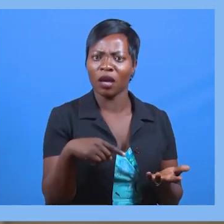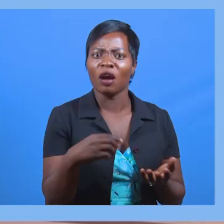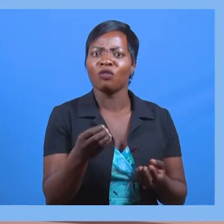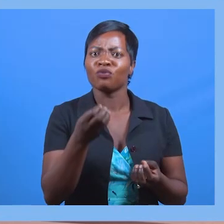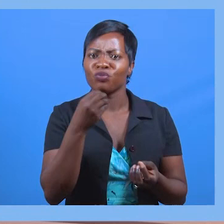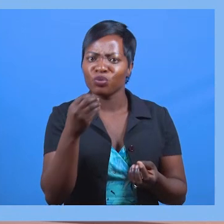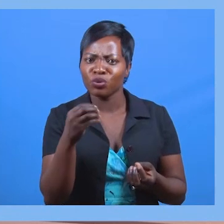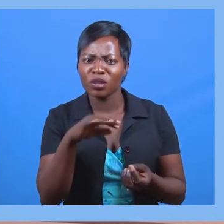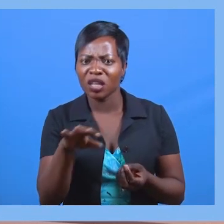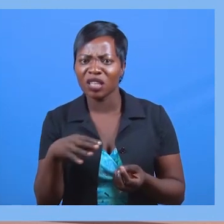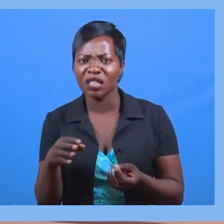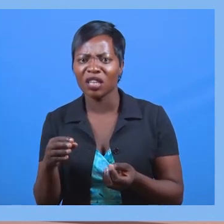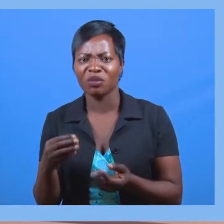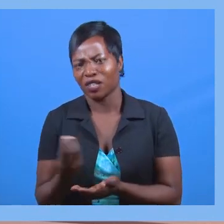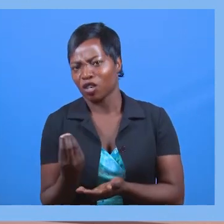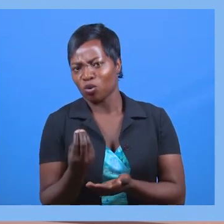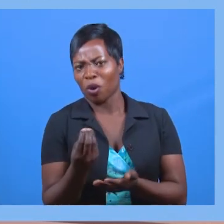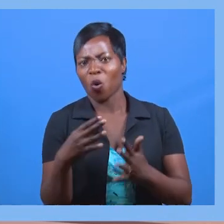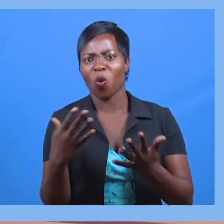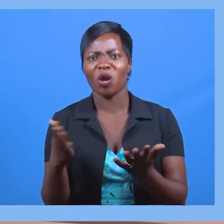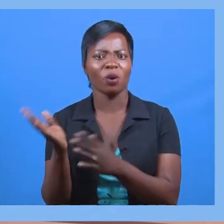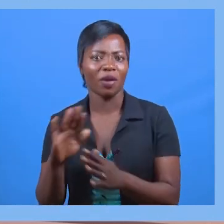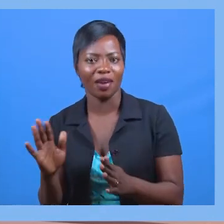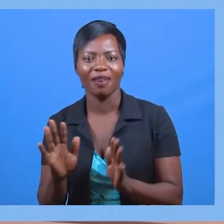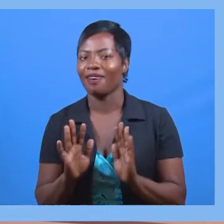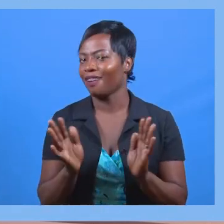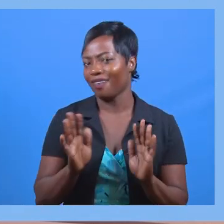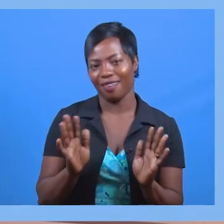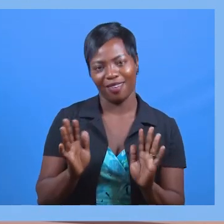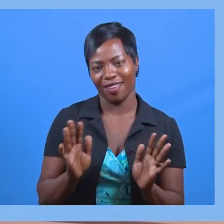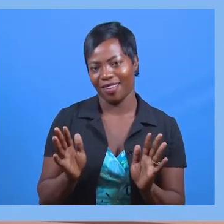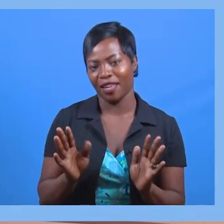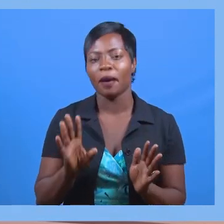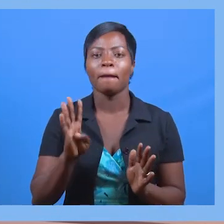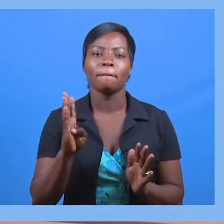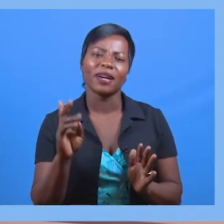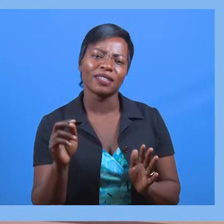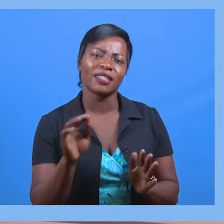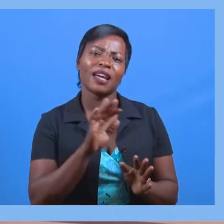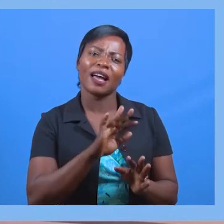nyaya yeuyenzi inouya nezibhachi rayo, yakafukidza vanhu